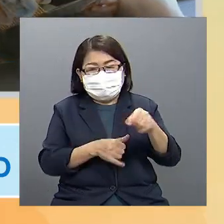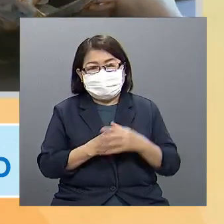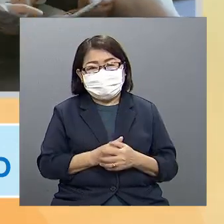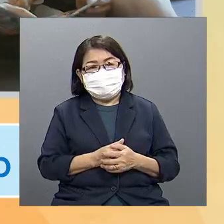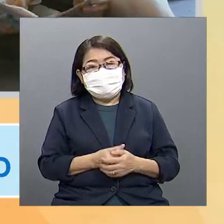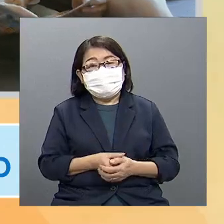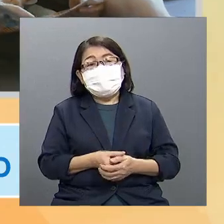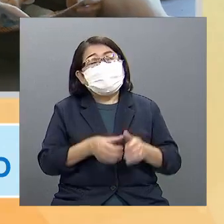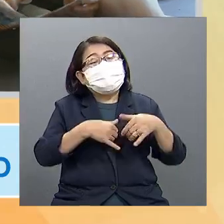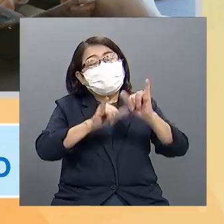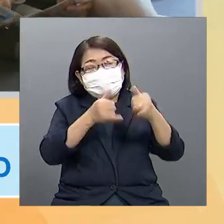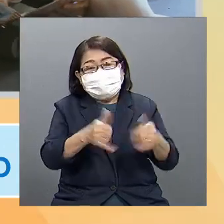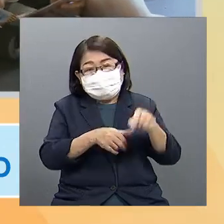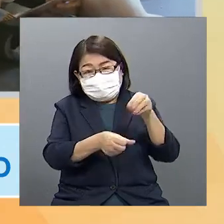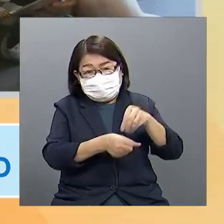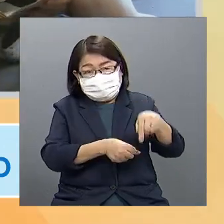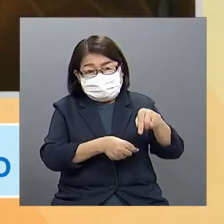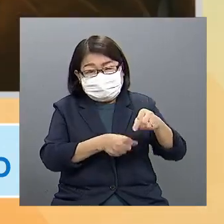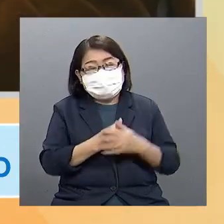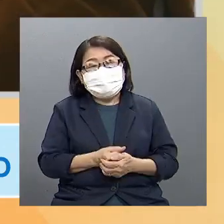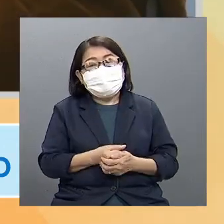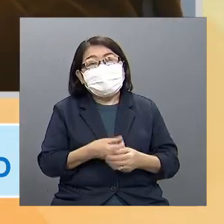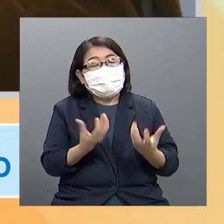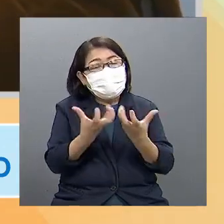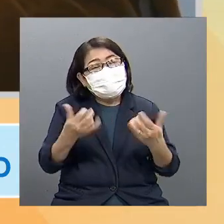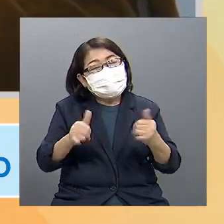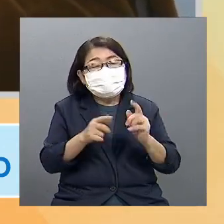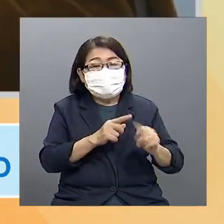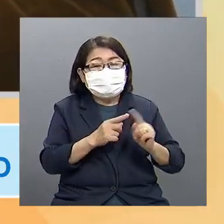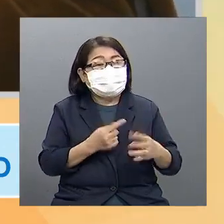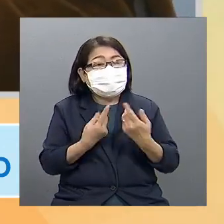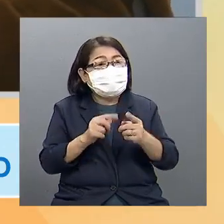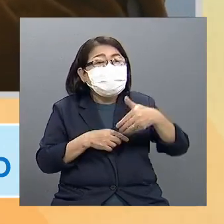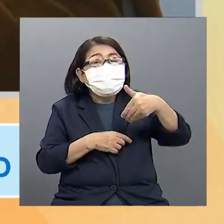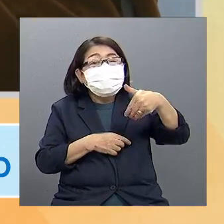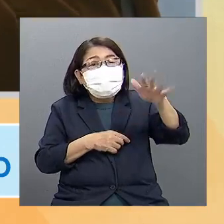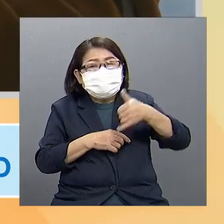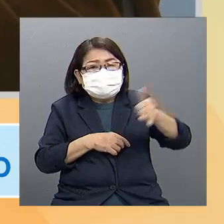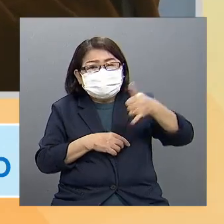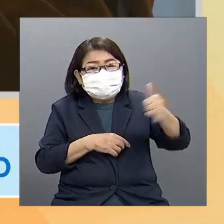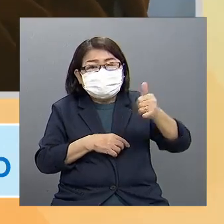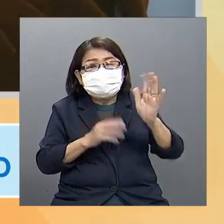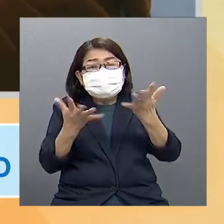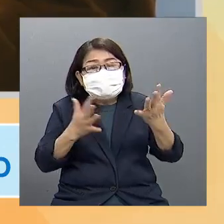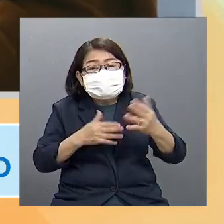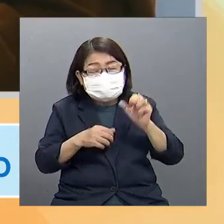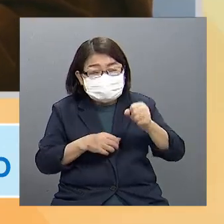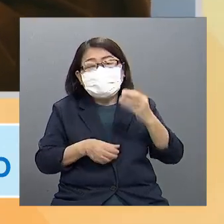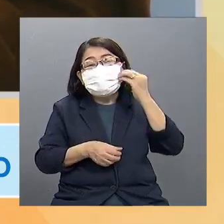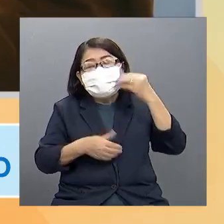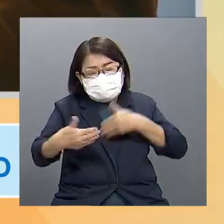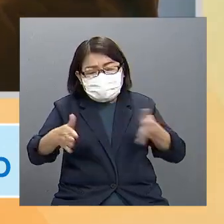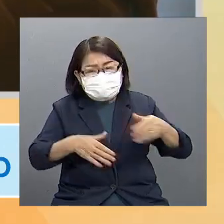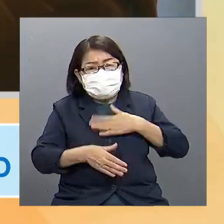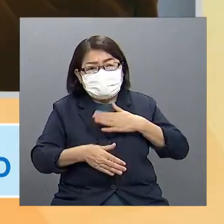ระอันนี้พูดถึงกรณีไม่ค่อยมีพื้นที่นอกบ้านค่ะ ค่ะ ทำมุมให้เป็นมุมของเขาเลยแล้ว